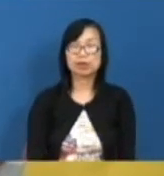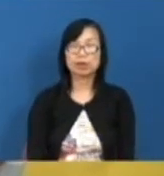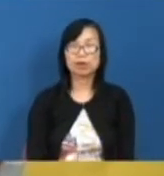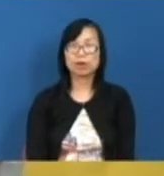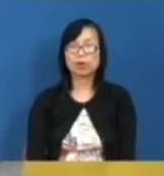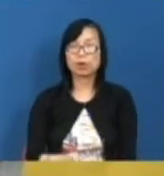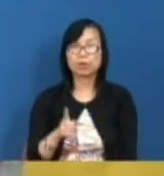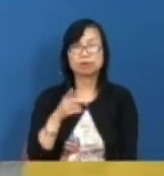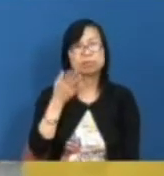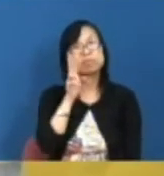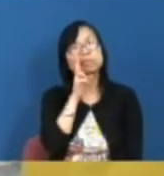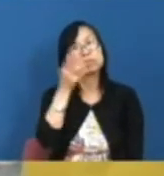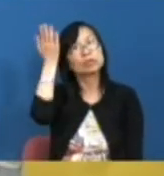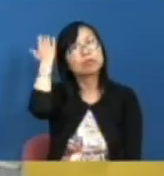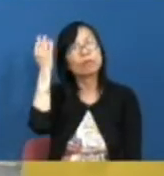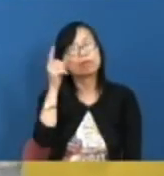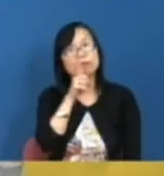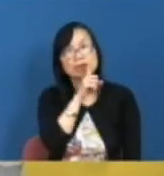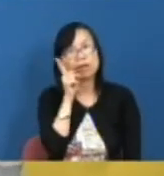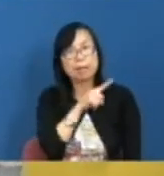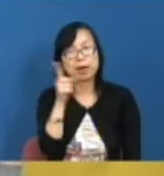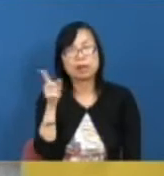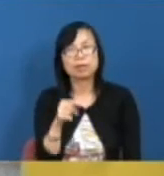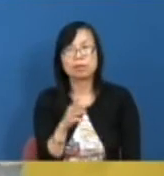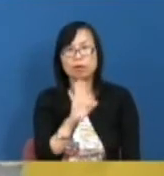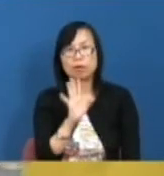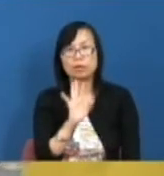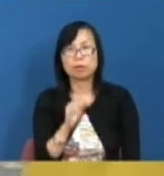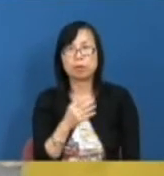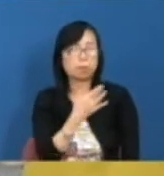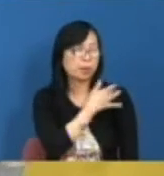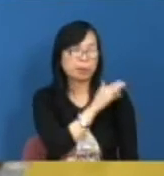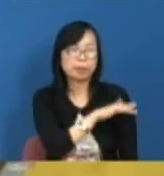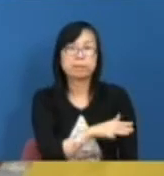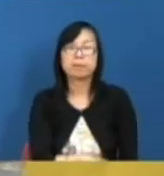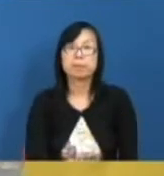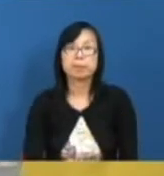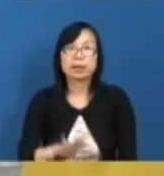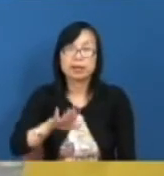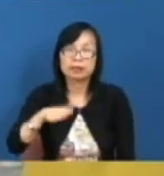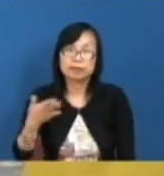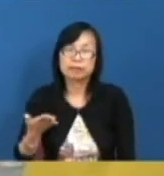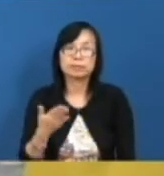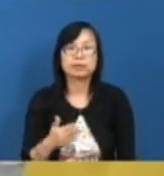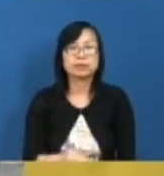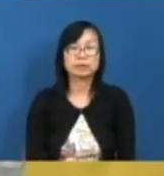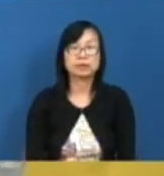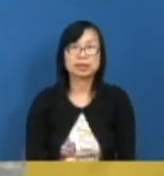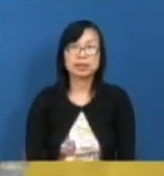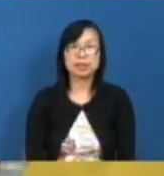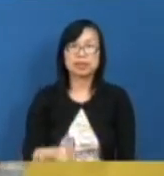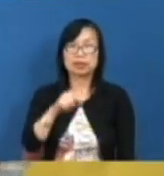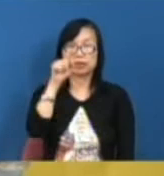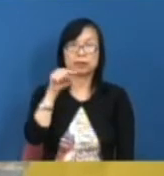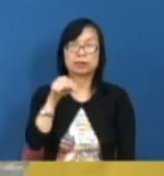似上個禮唔知上個禮拜上一個禮兩個禮拜，因為我就冇理到嘅咁樣。咁但係即係究竟其